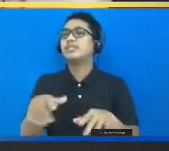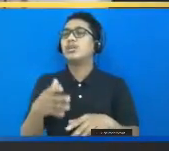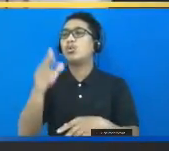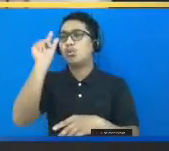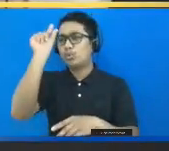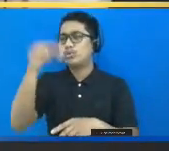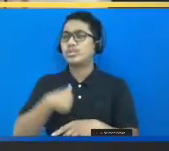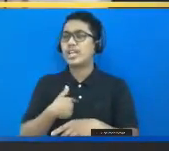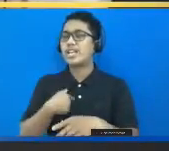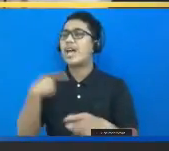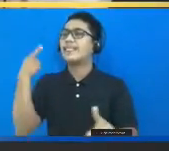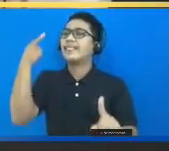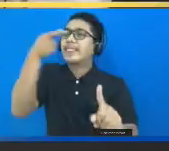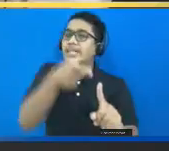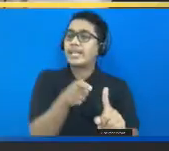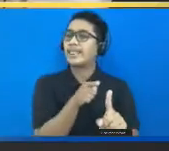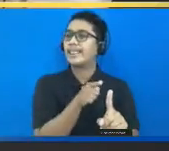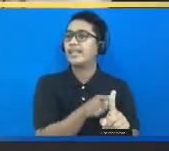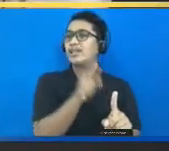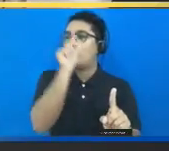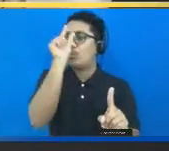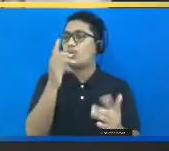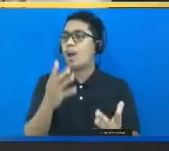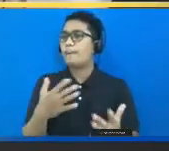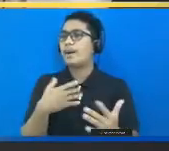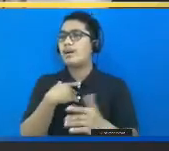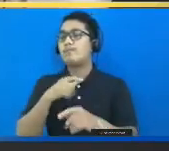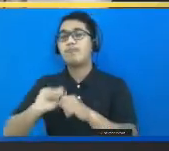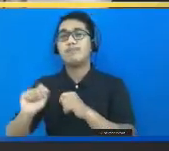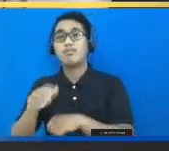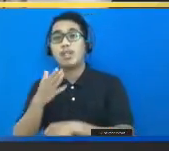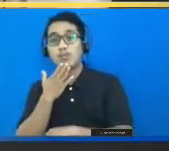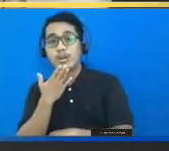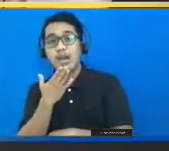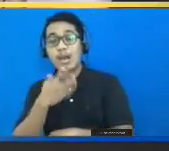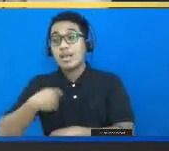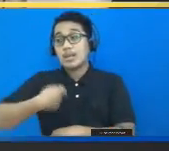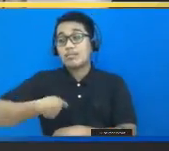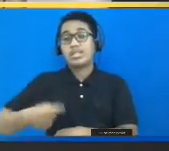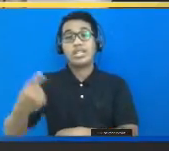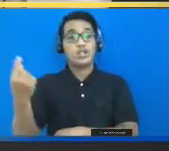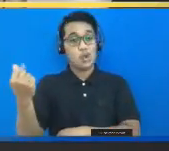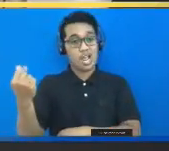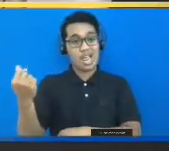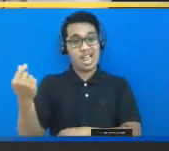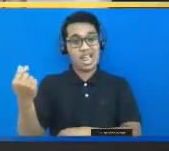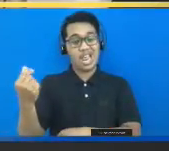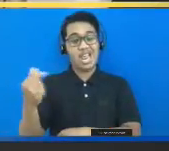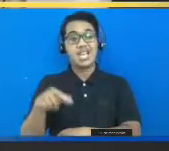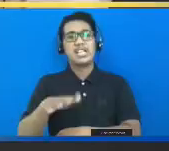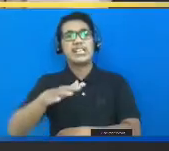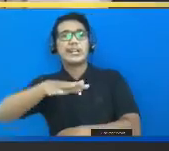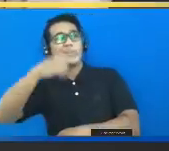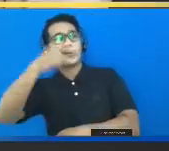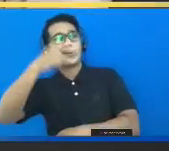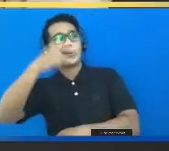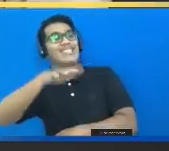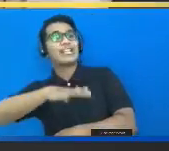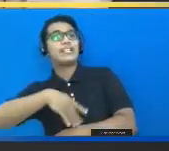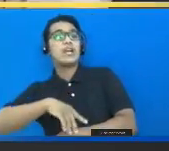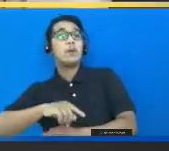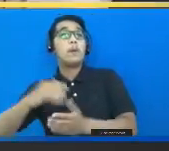bagi saya target Itu kan untuk mempermudah kementerian keuangan untuk menaksir berapa Dapat pajak